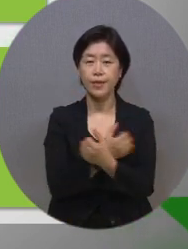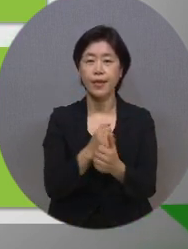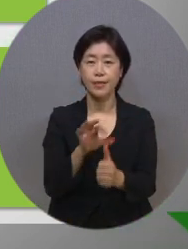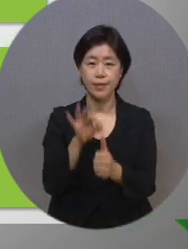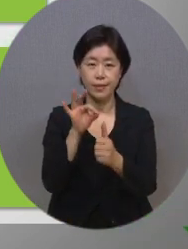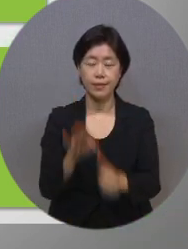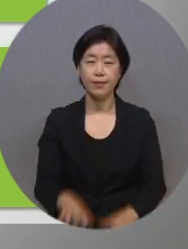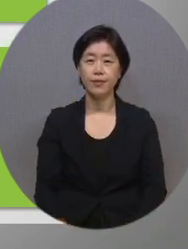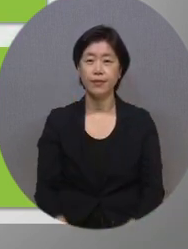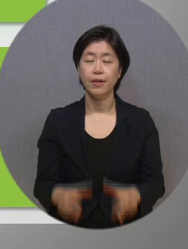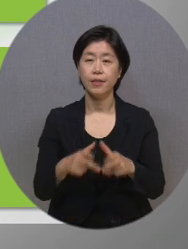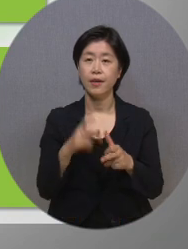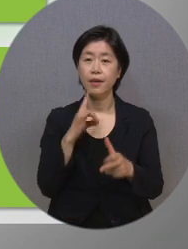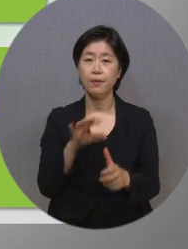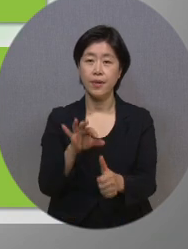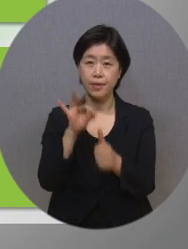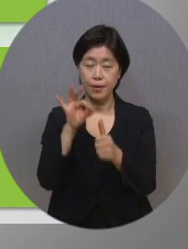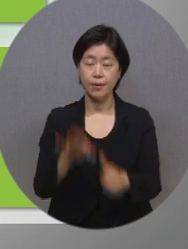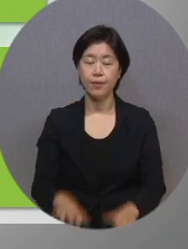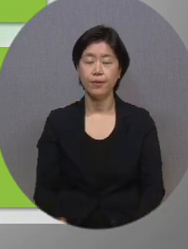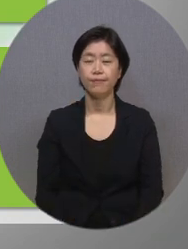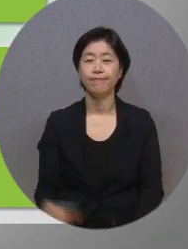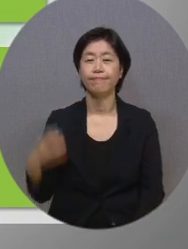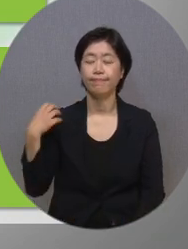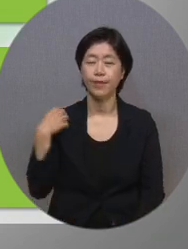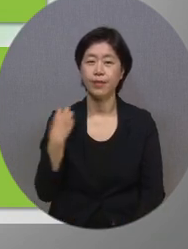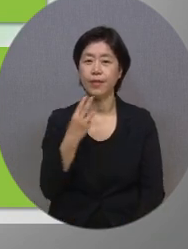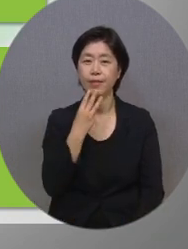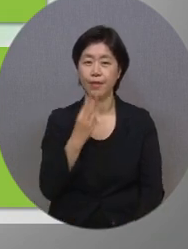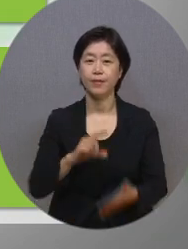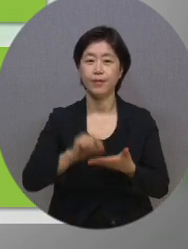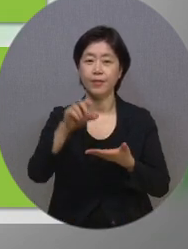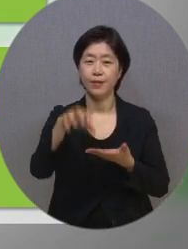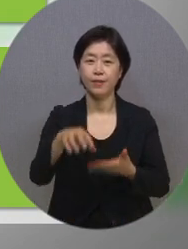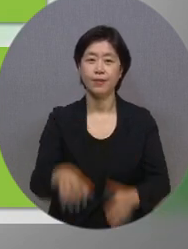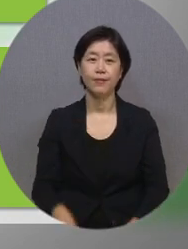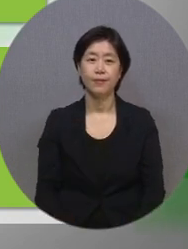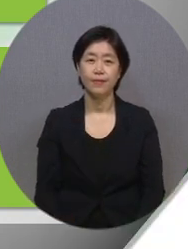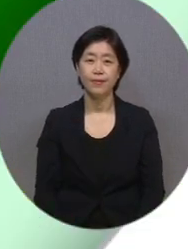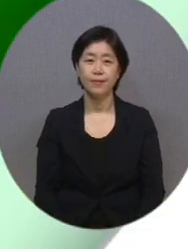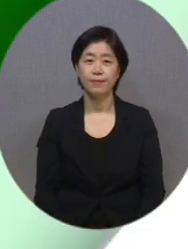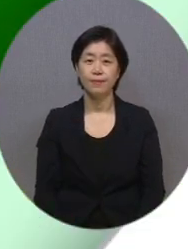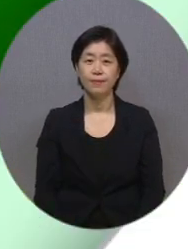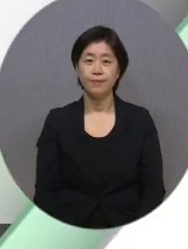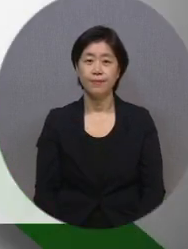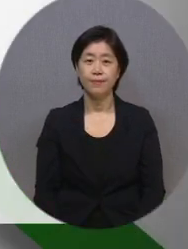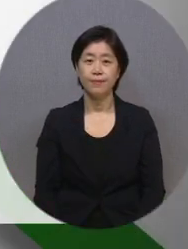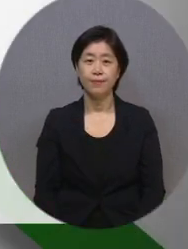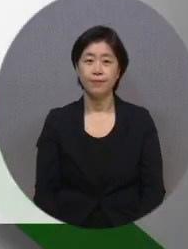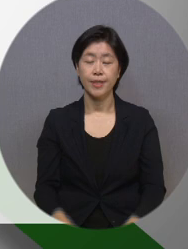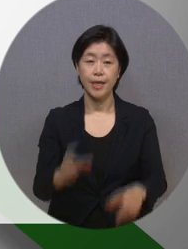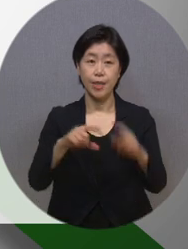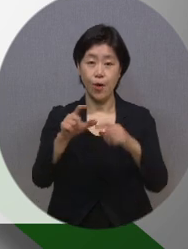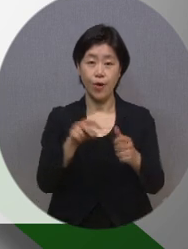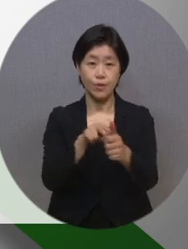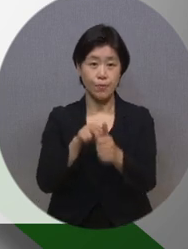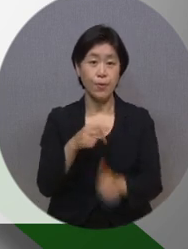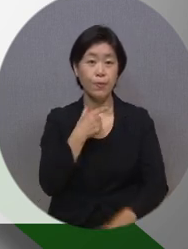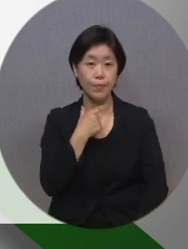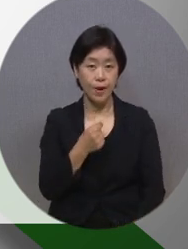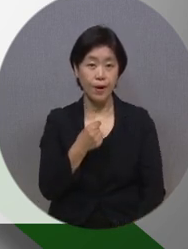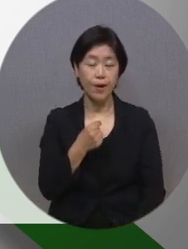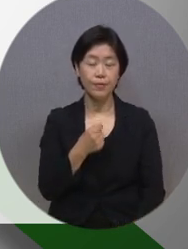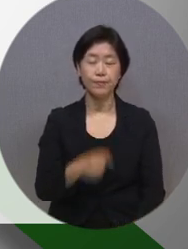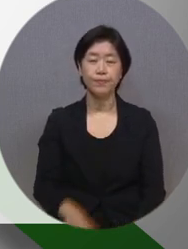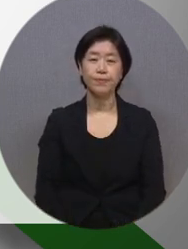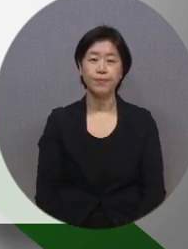모집합니다. 장애인만 채용하며 담당 지사는 서울지사입니다. 더 자세한 입사 지원과